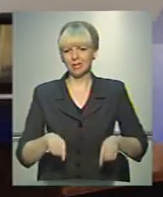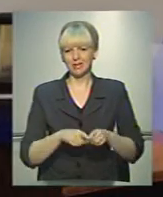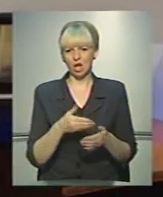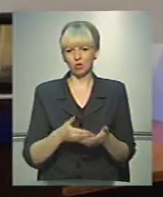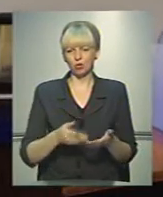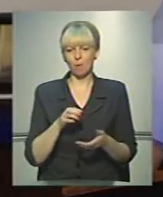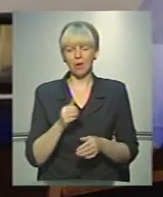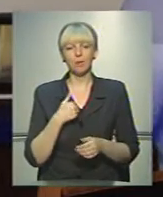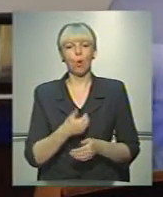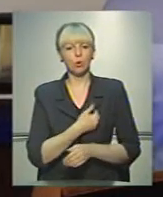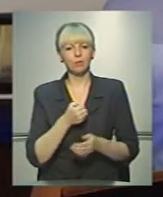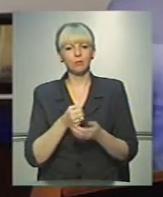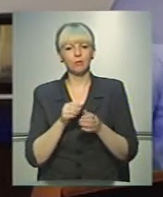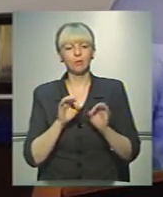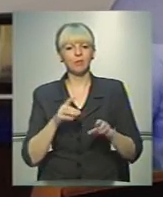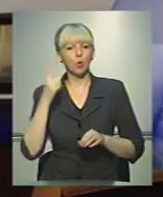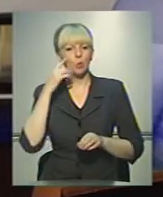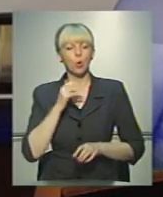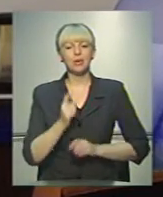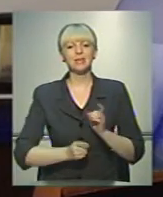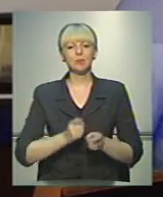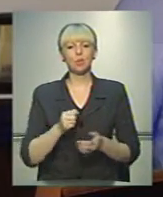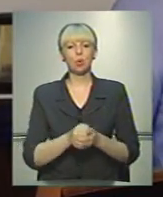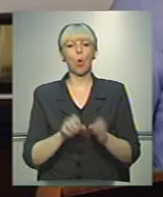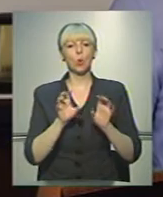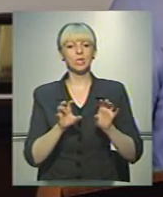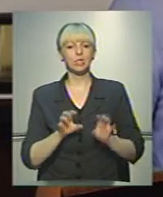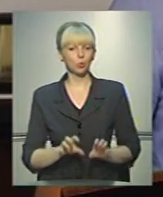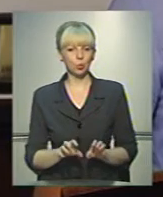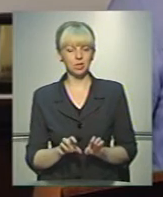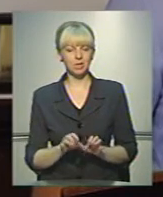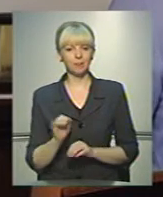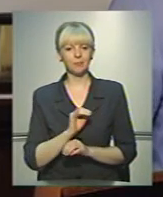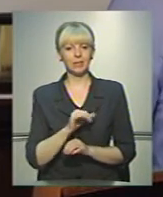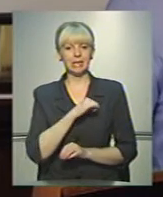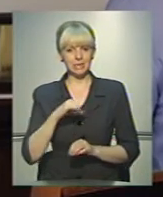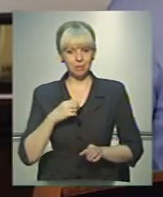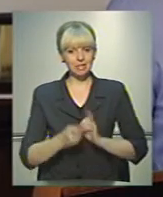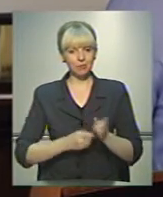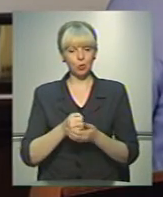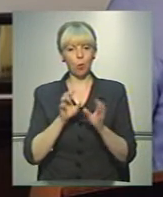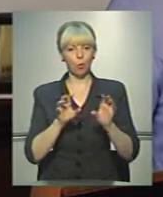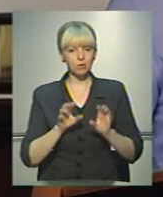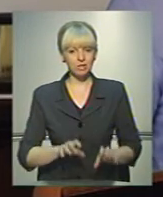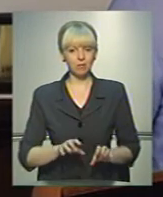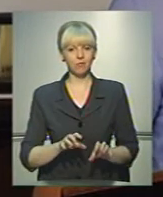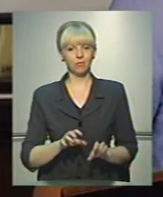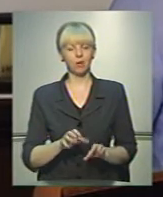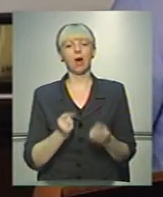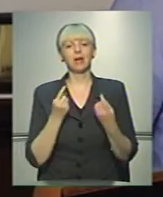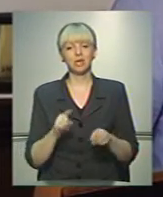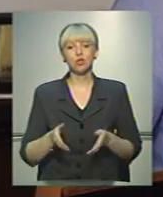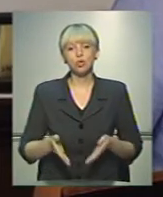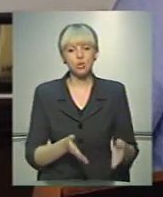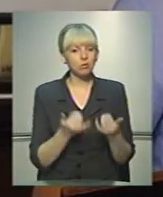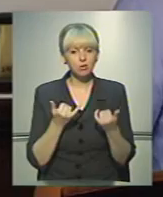зовсім, як ми би хотіли, нам донесена думка про зміни до Конституції. І самі зміни до Конституції, власне, але іншого